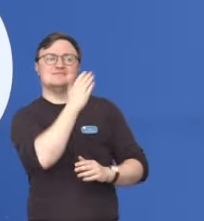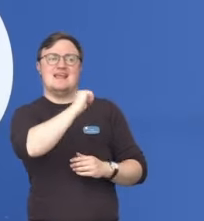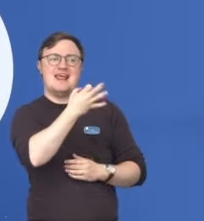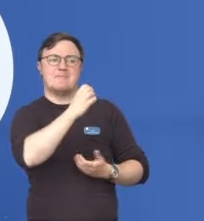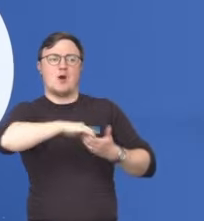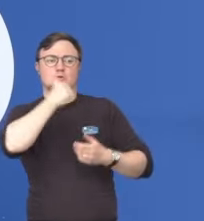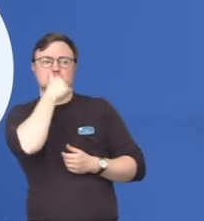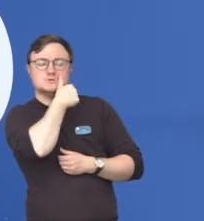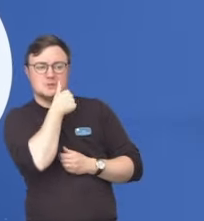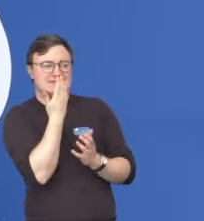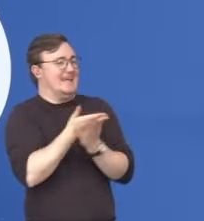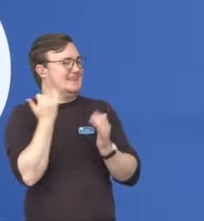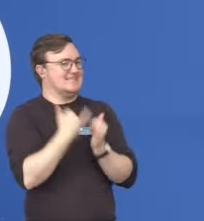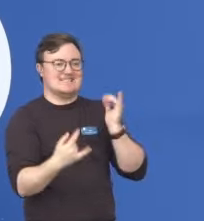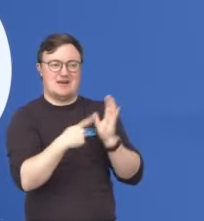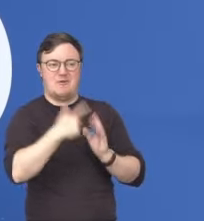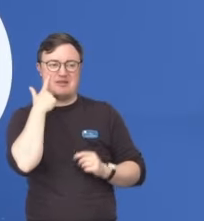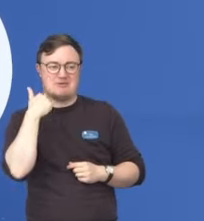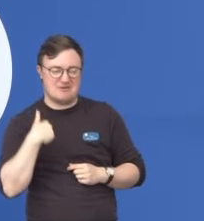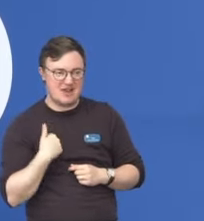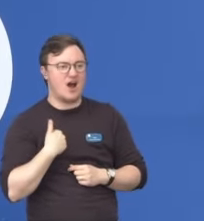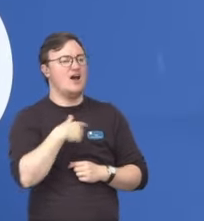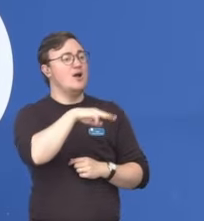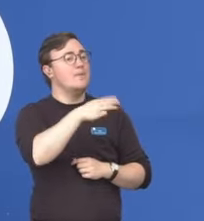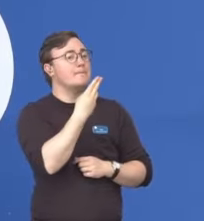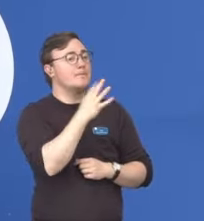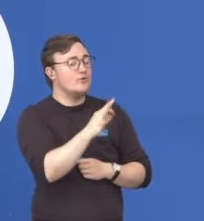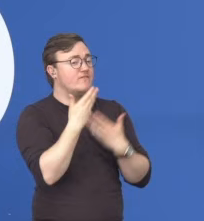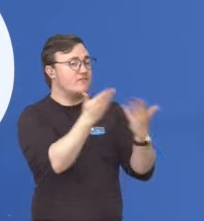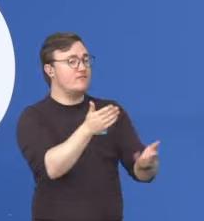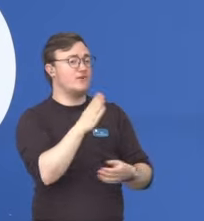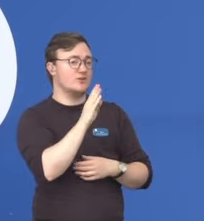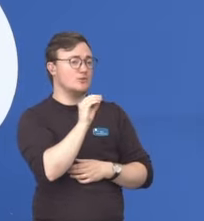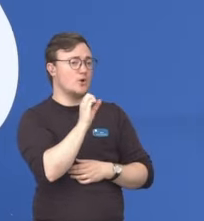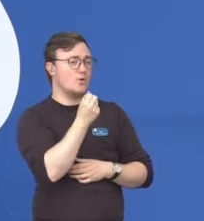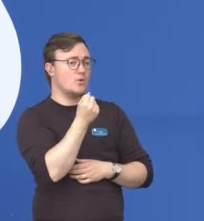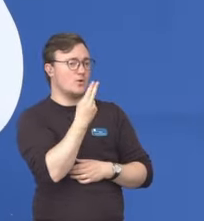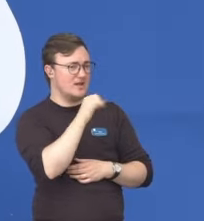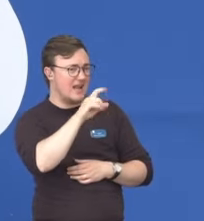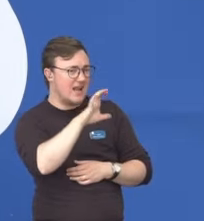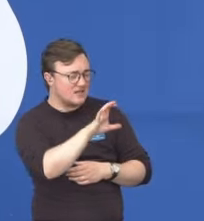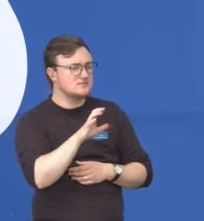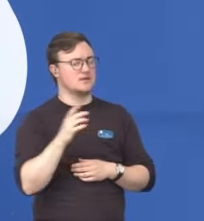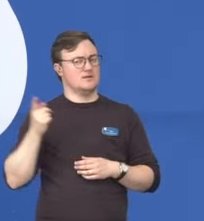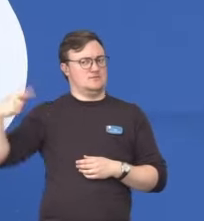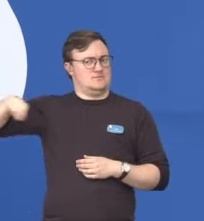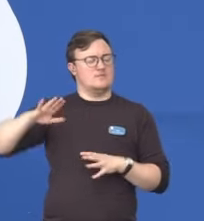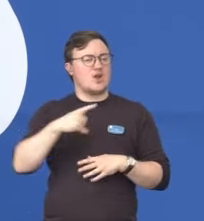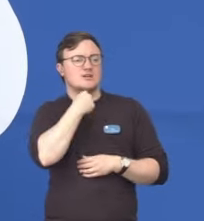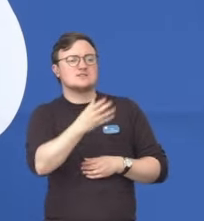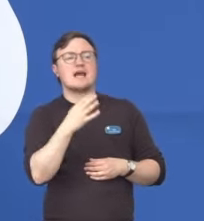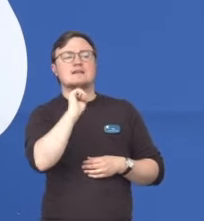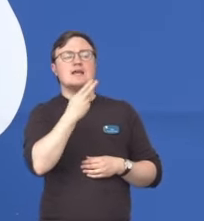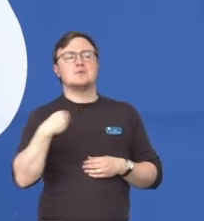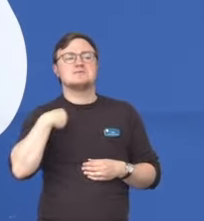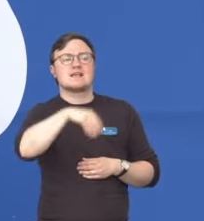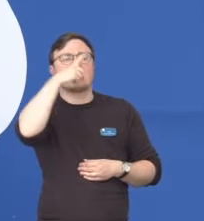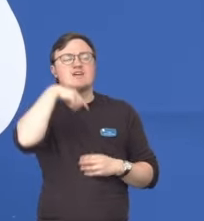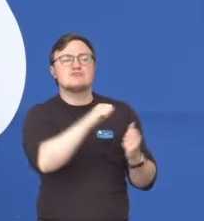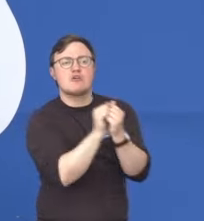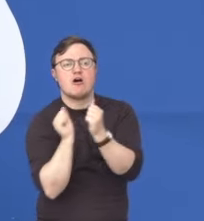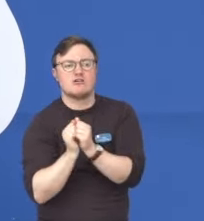sista gången den här debatten. Vi ska få in MUF, alltså Douglas Thor. Vi har hört här att EU satsar på fel saker,